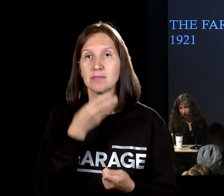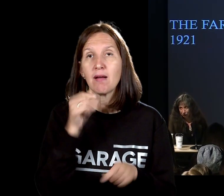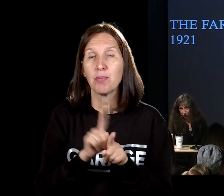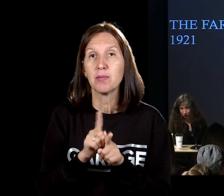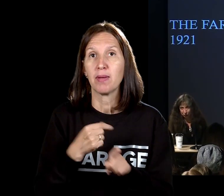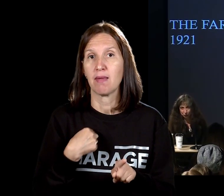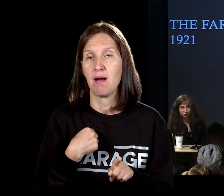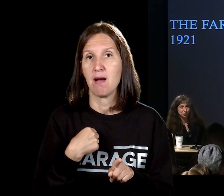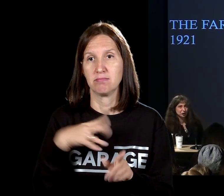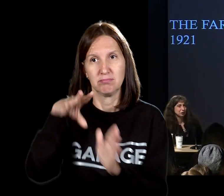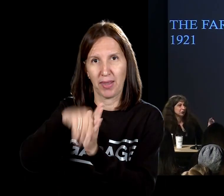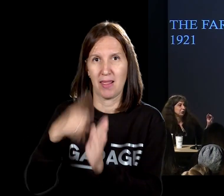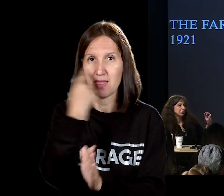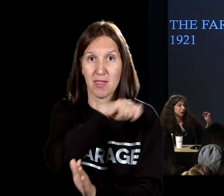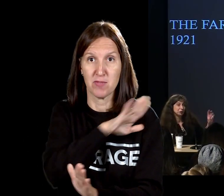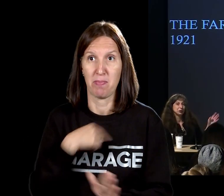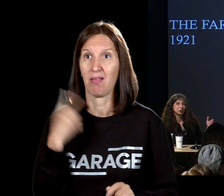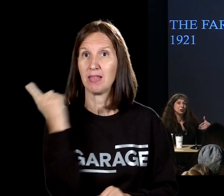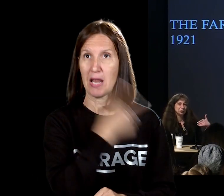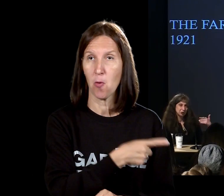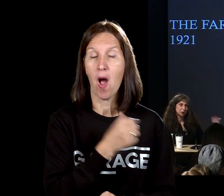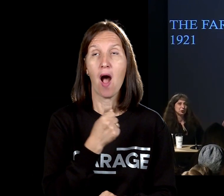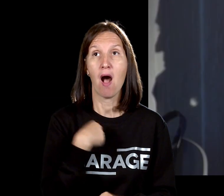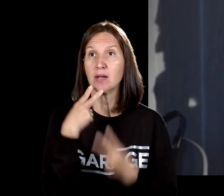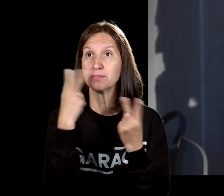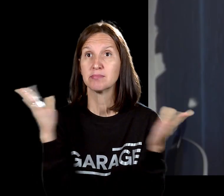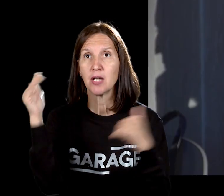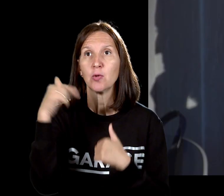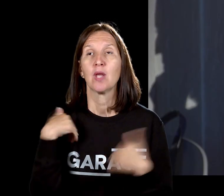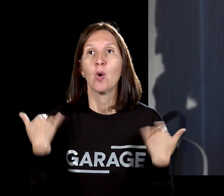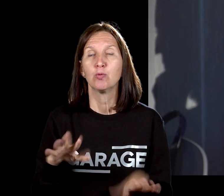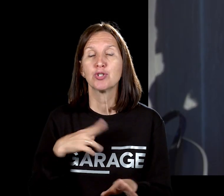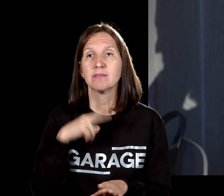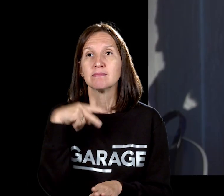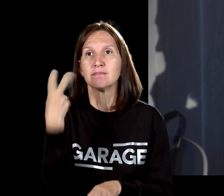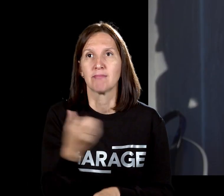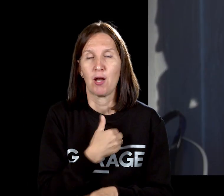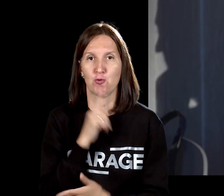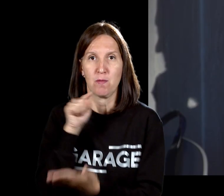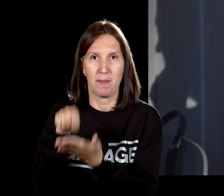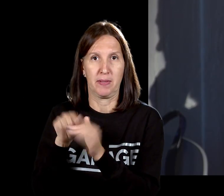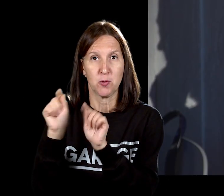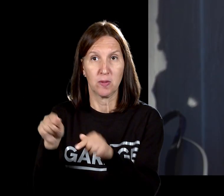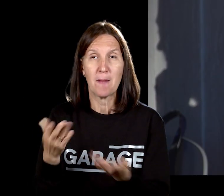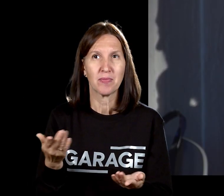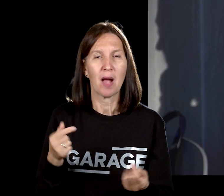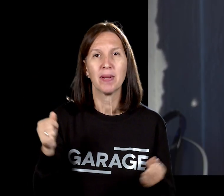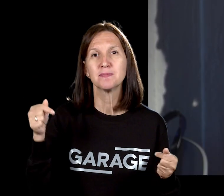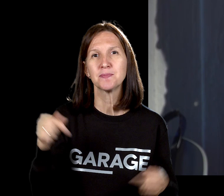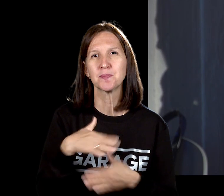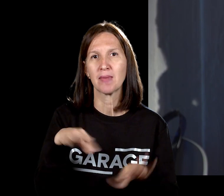хотя тебе этого очень хочется. И вот это вот два, как бы, ну это так очень... Не совсем искусствоведческое описание, но очень красивое